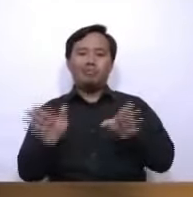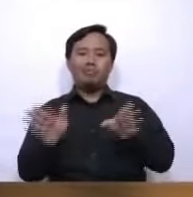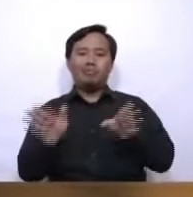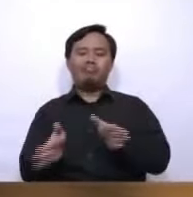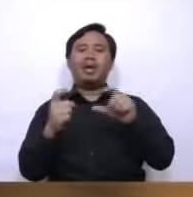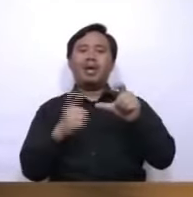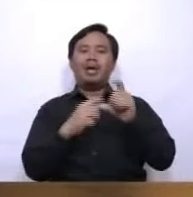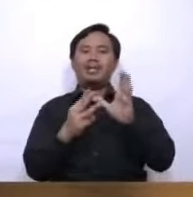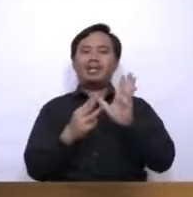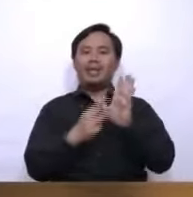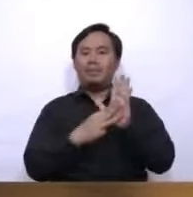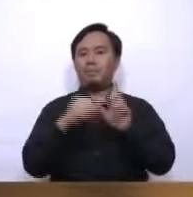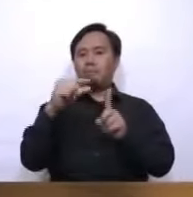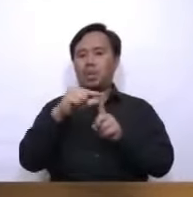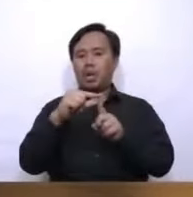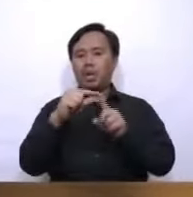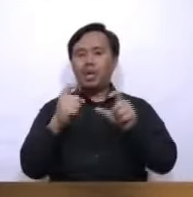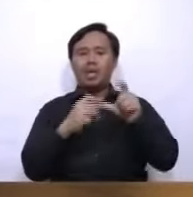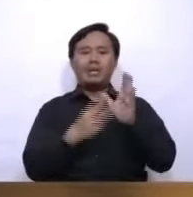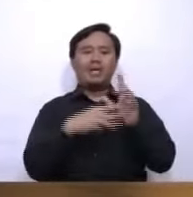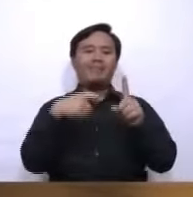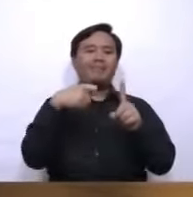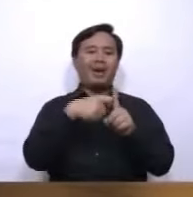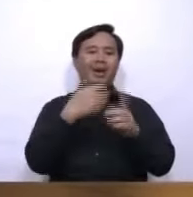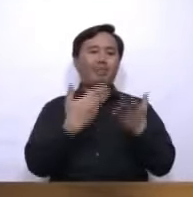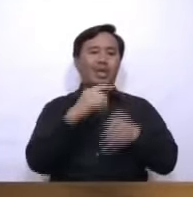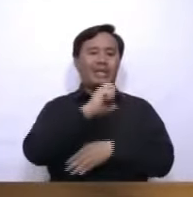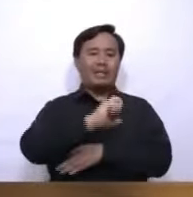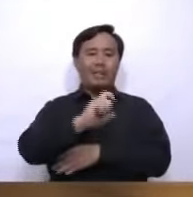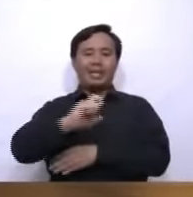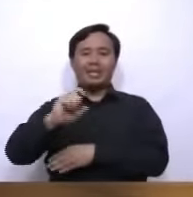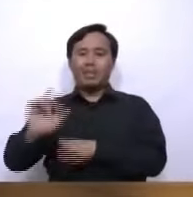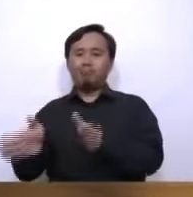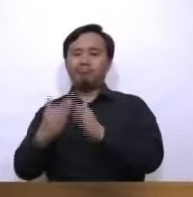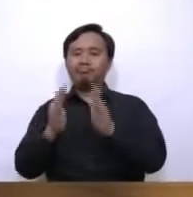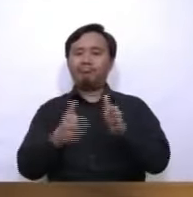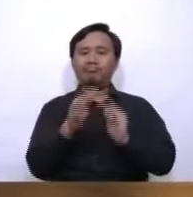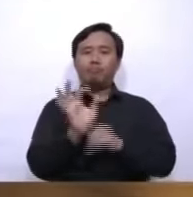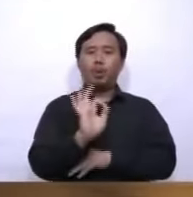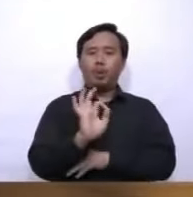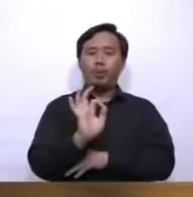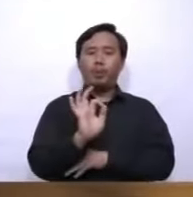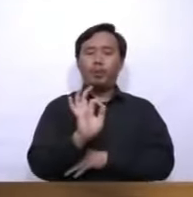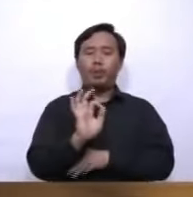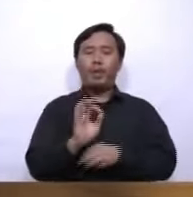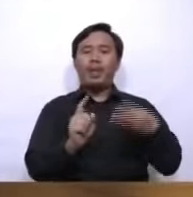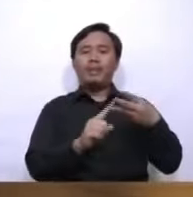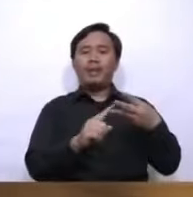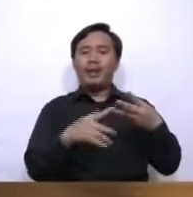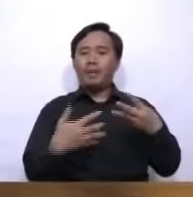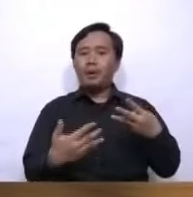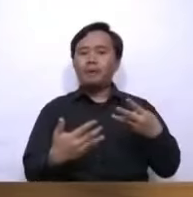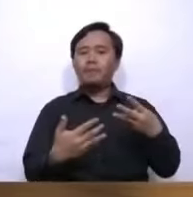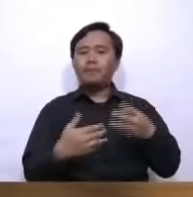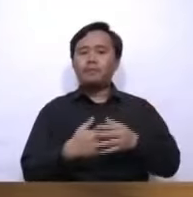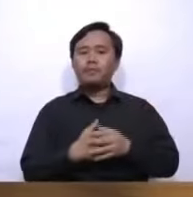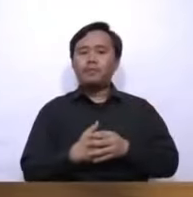beberapa SMK-SMK di kecamatan yang belum ada SMK-nya atau bekerjasama dengan pihak lain. Yang ketiga, kita akan